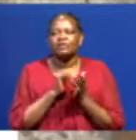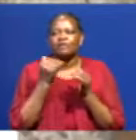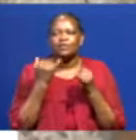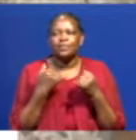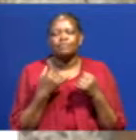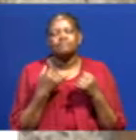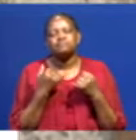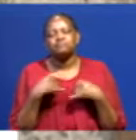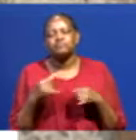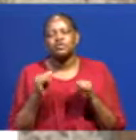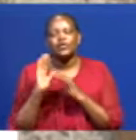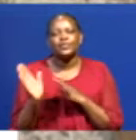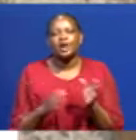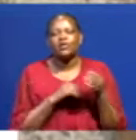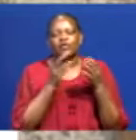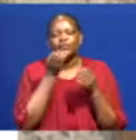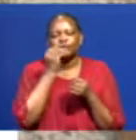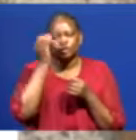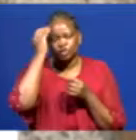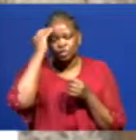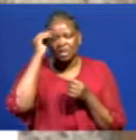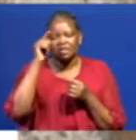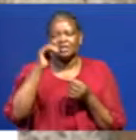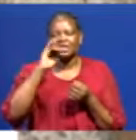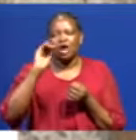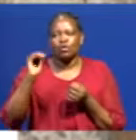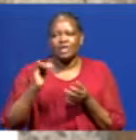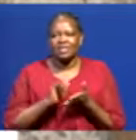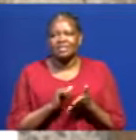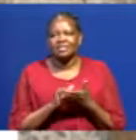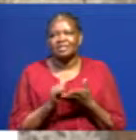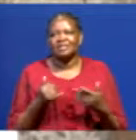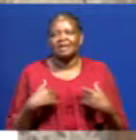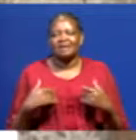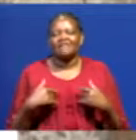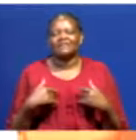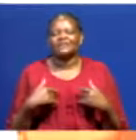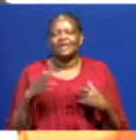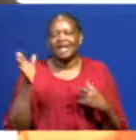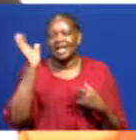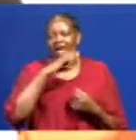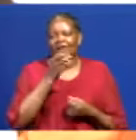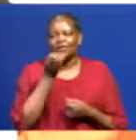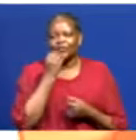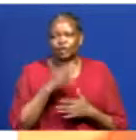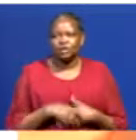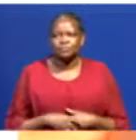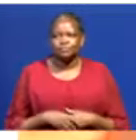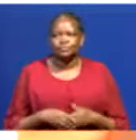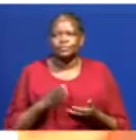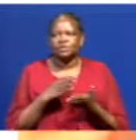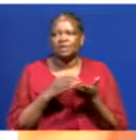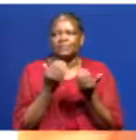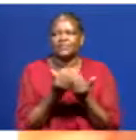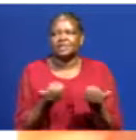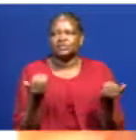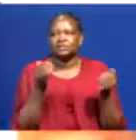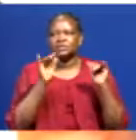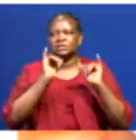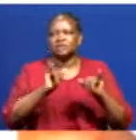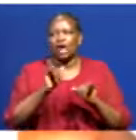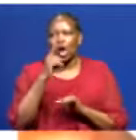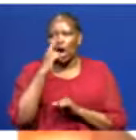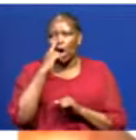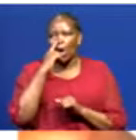kwa wanafunzi katika maeneo ya kaunti hiyo inayokabiliwa na uhaba wa chakula. Some of the children stay at